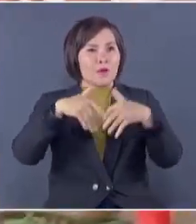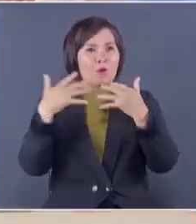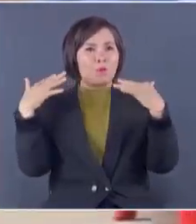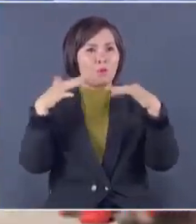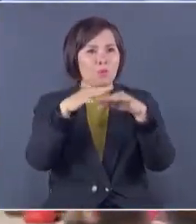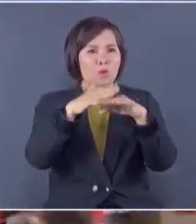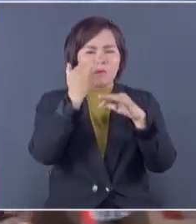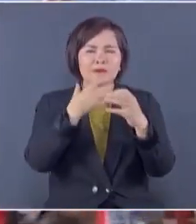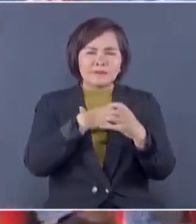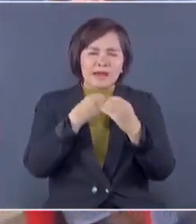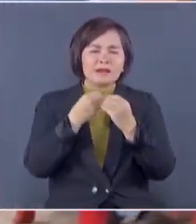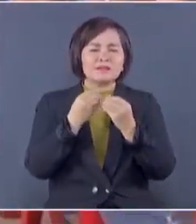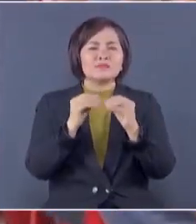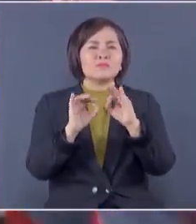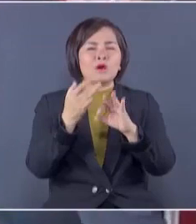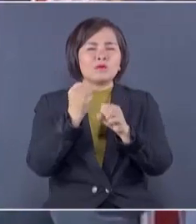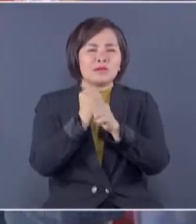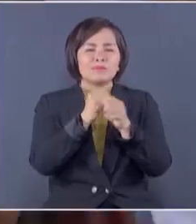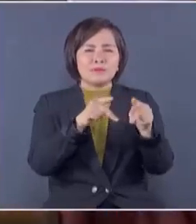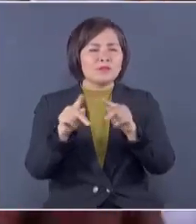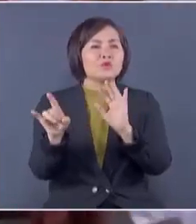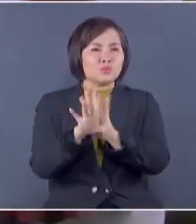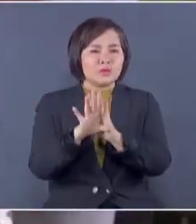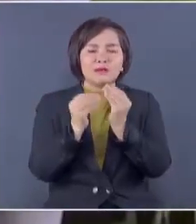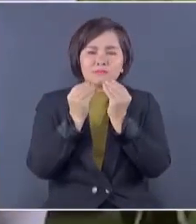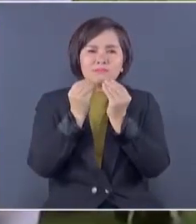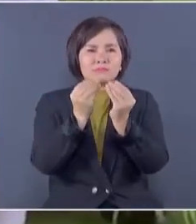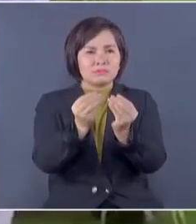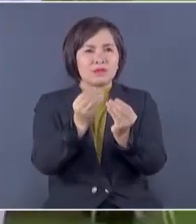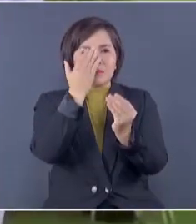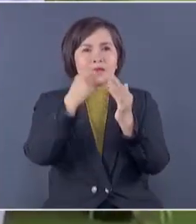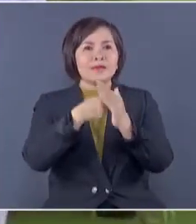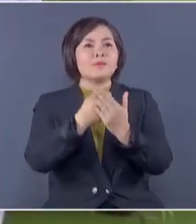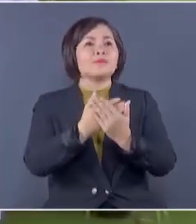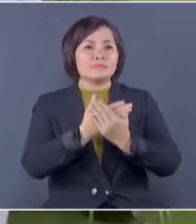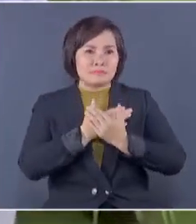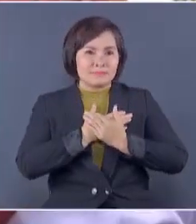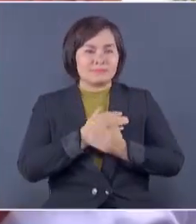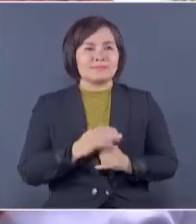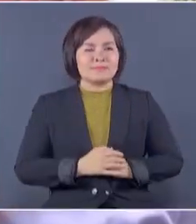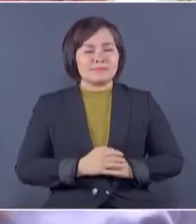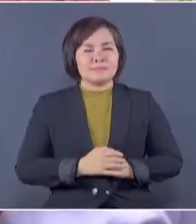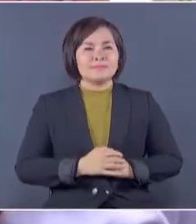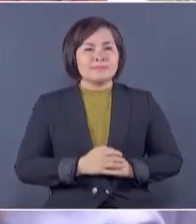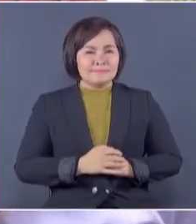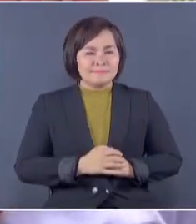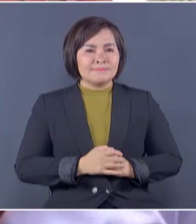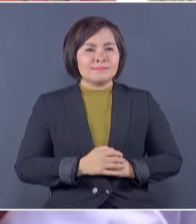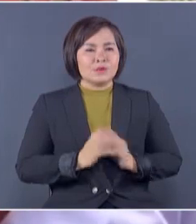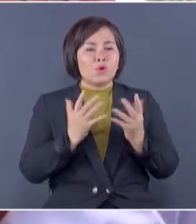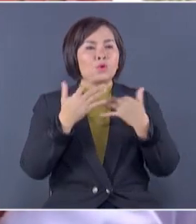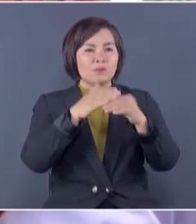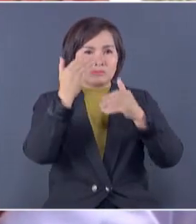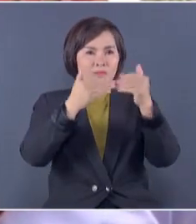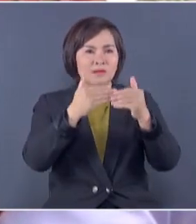เพื่อส่งคุณยายวันเดินทางไกลเป็นครั้งสุดท้ายนะครับ นี่คือความสร้างความดีอกดีใจให้กับแ